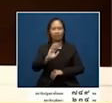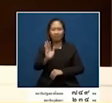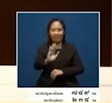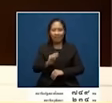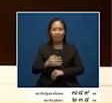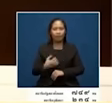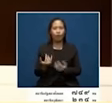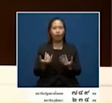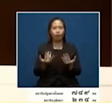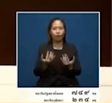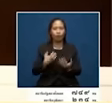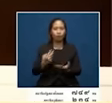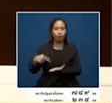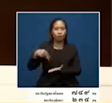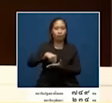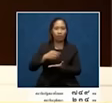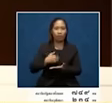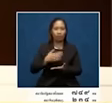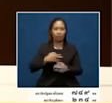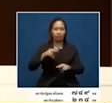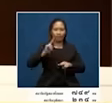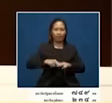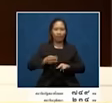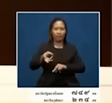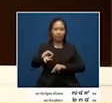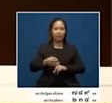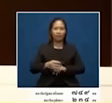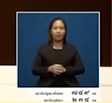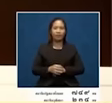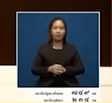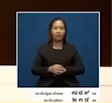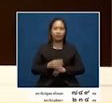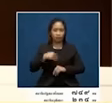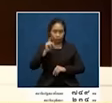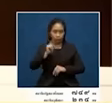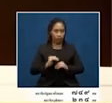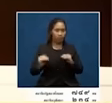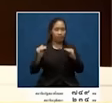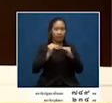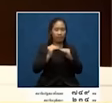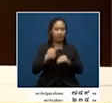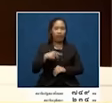นะโอ้เวรกรรมจริงๆดูสิฮะ